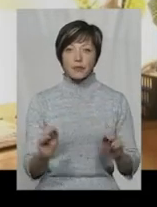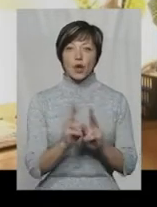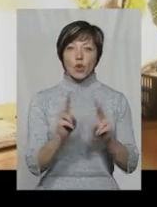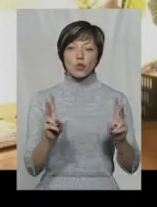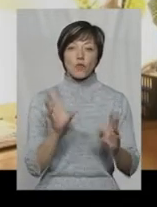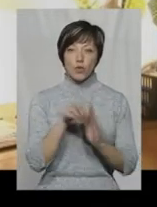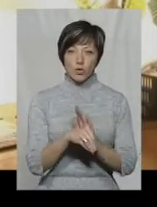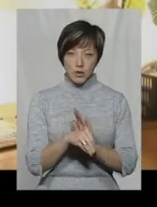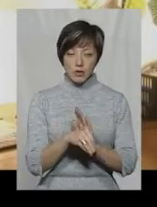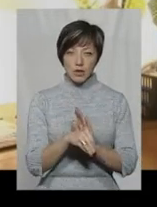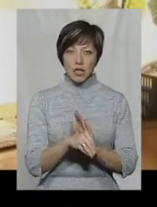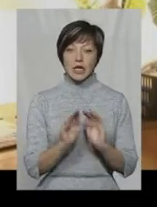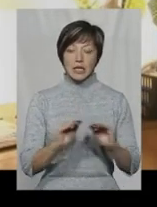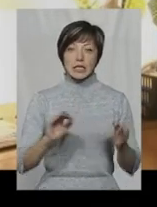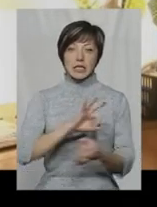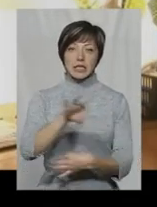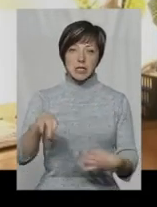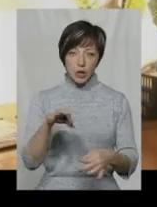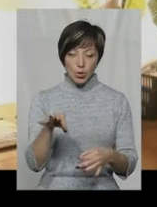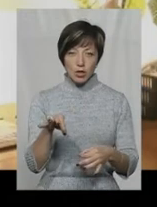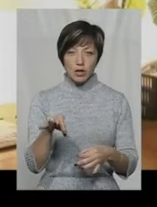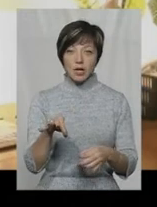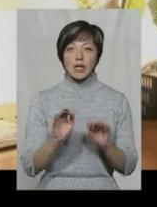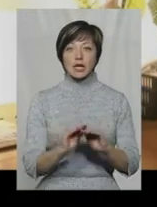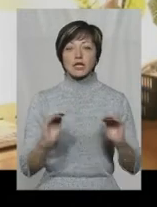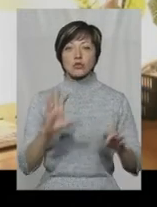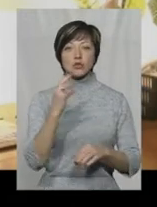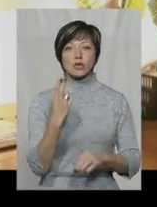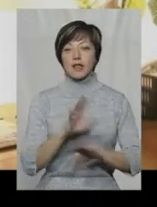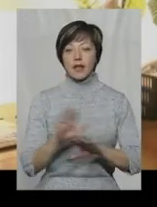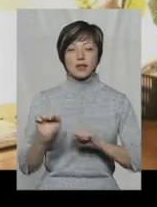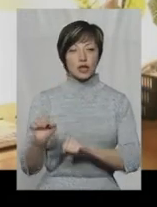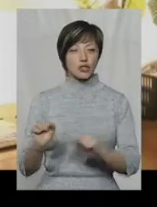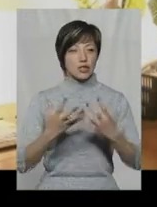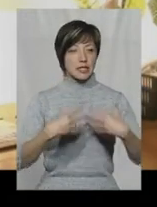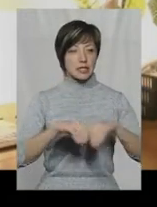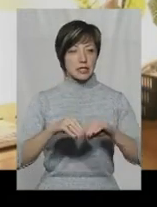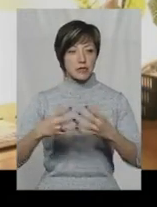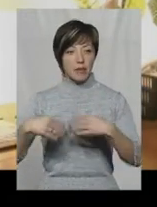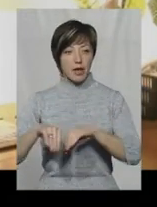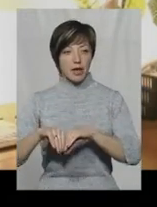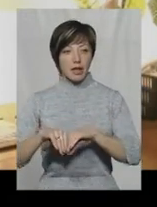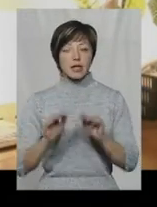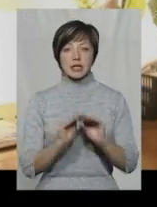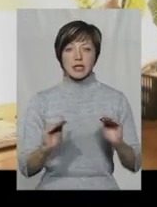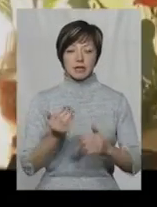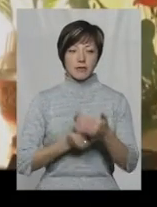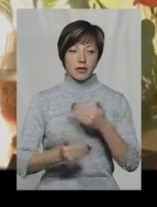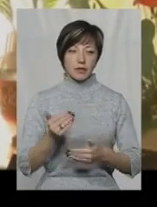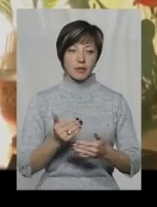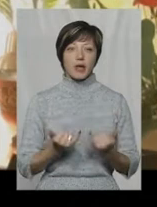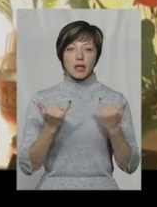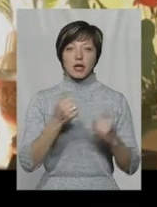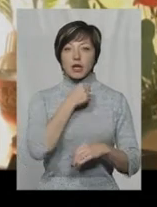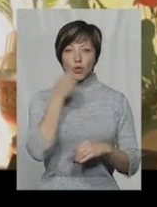сюди входить? Сюди будуть входити діти-сироти, діти соціально незахищених сімей, діти-інваліди. Для